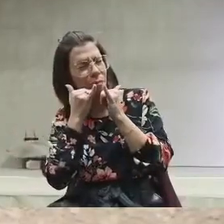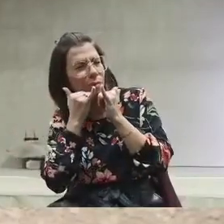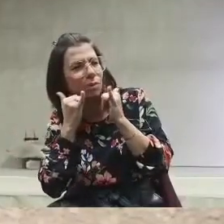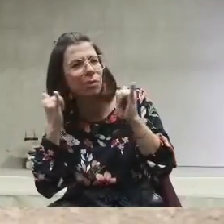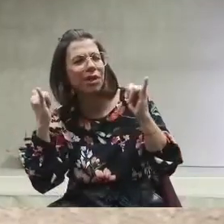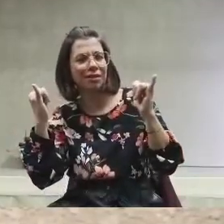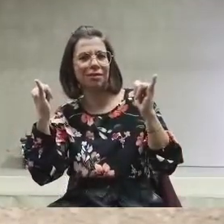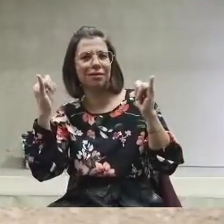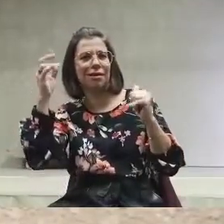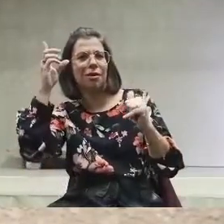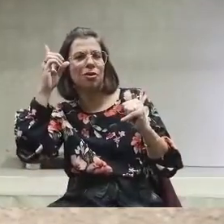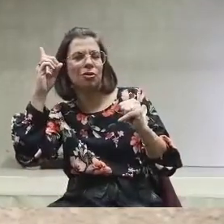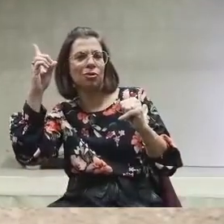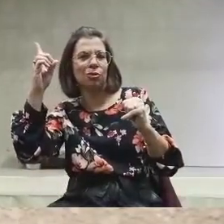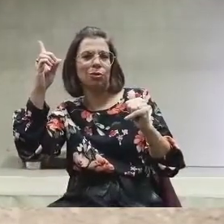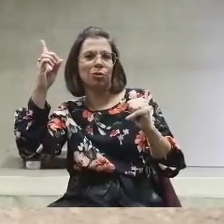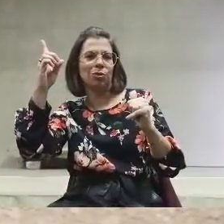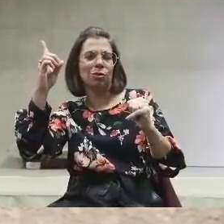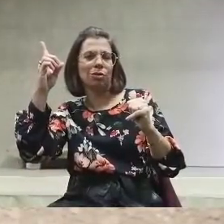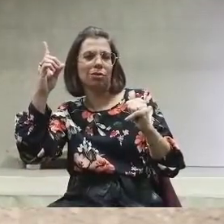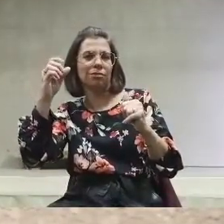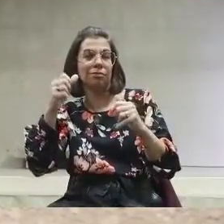croit. Crois d'abord.